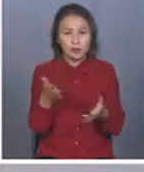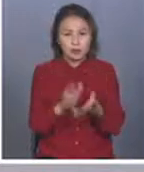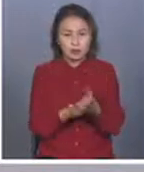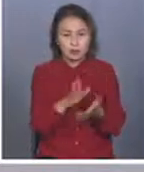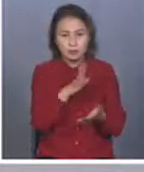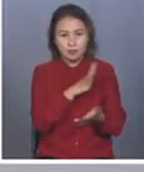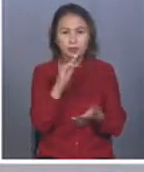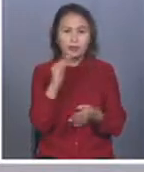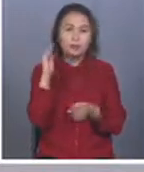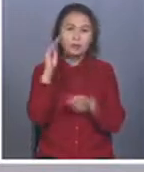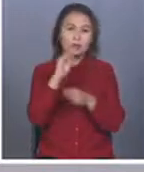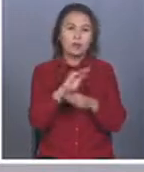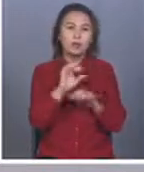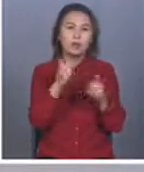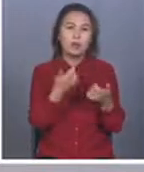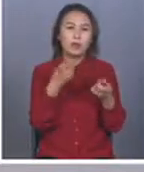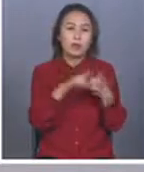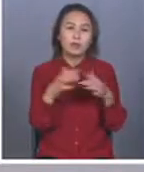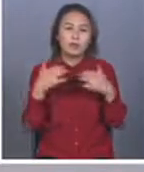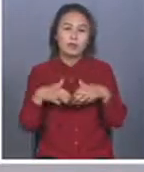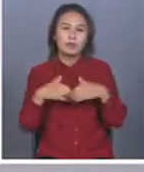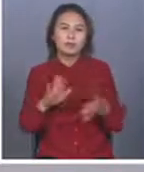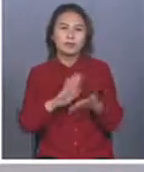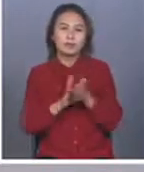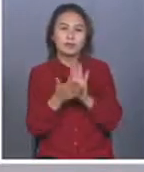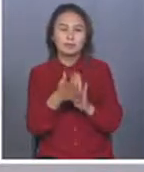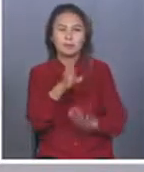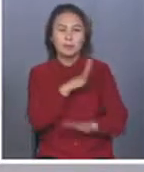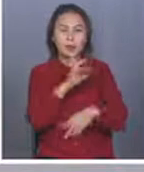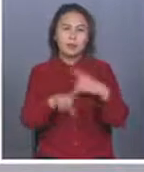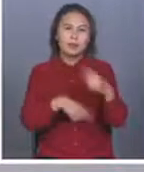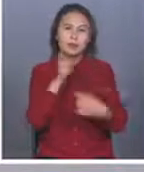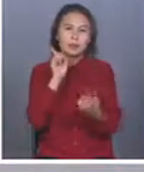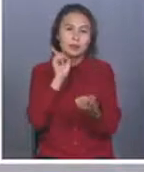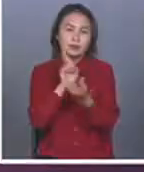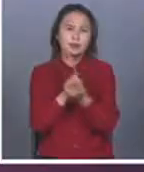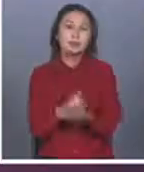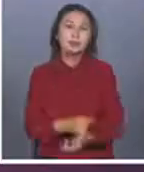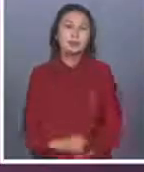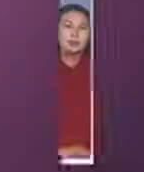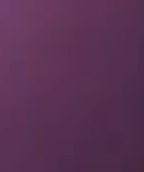және сол формулаға байланысты есептер шығарып көрдік. Келесі сабақта кездескенше, сау болыңыздар.